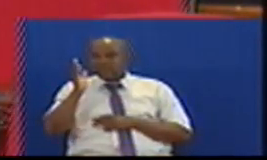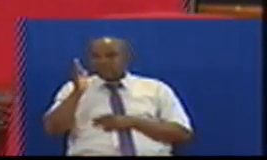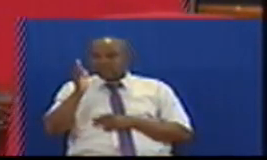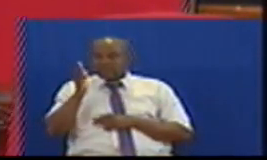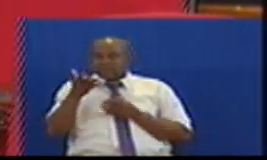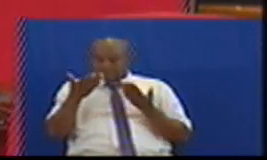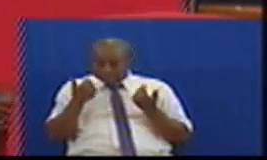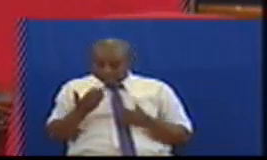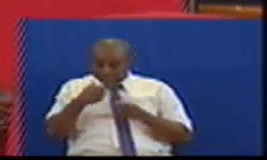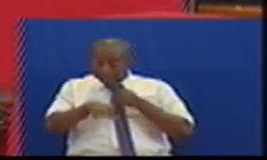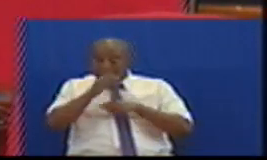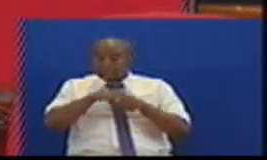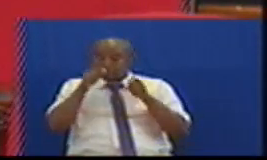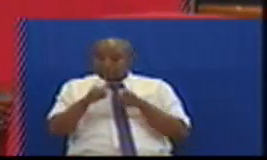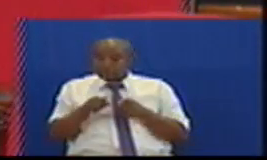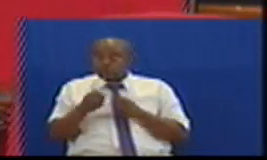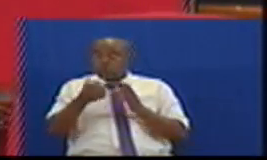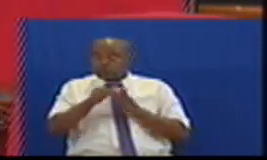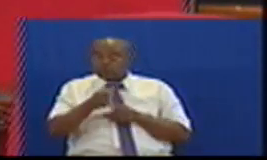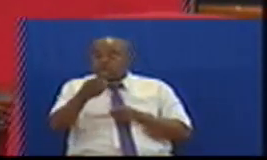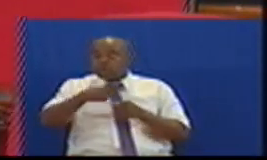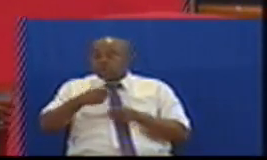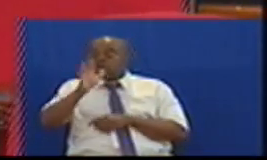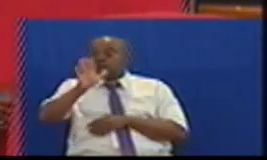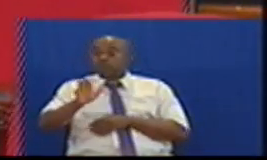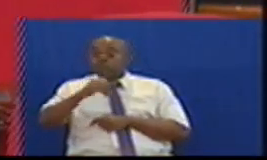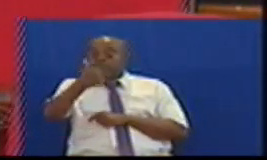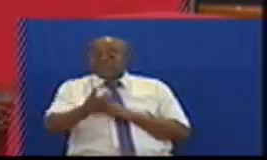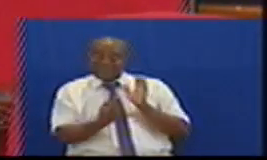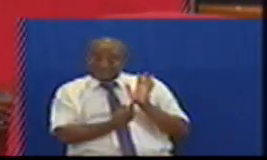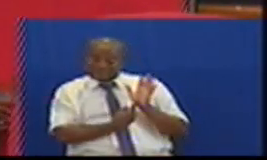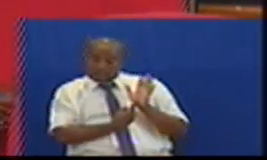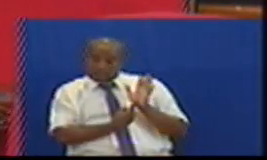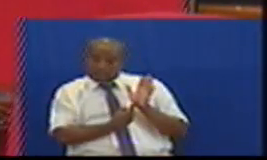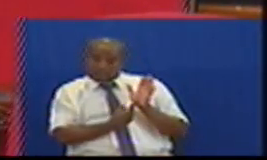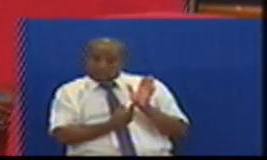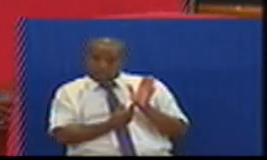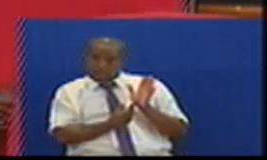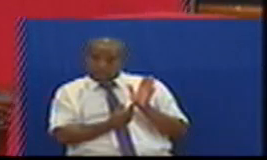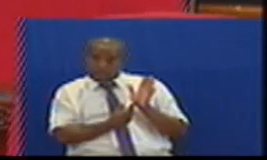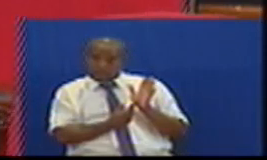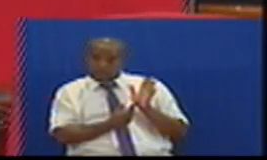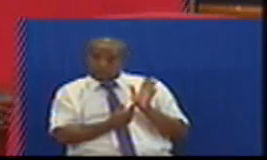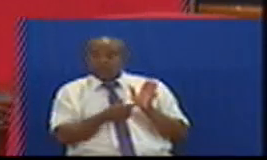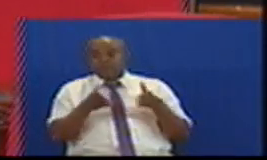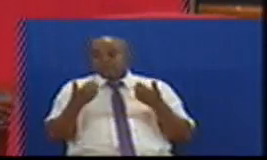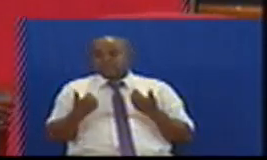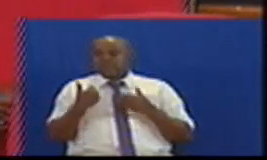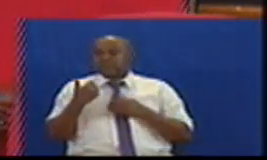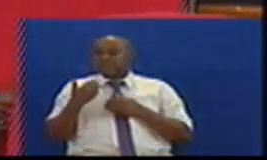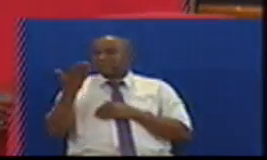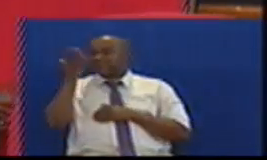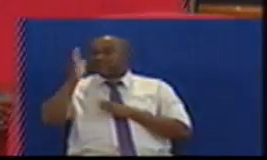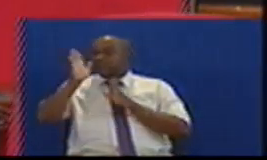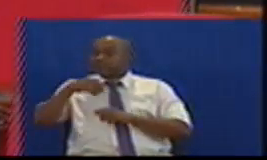tunashaurianaje kwa kipindi hicho ambacho ulipwaji wa deni hilo limesitishwa kwa miezi hii 6 au 7. Je, tuiache serikali iendelee